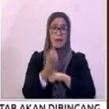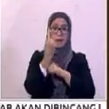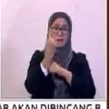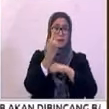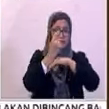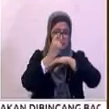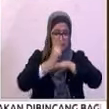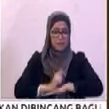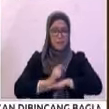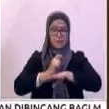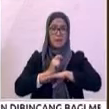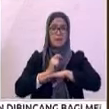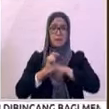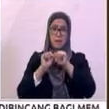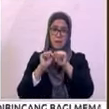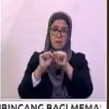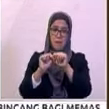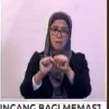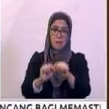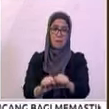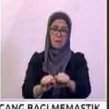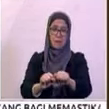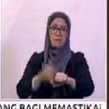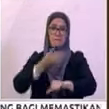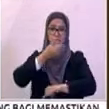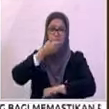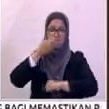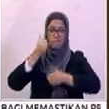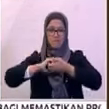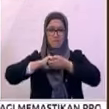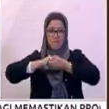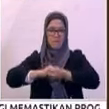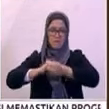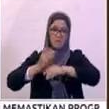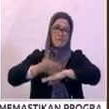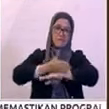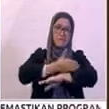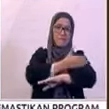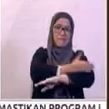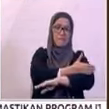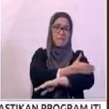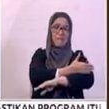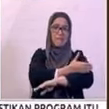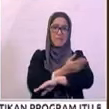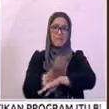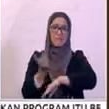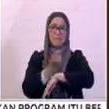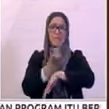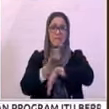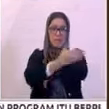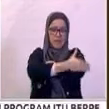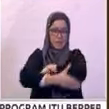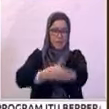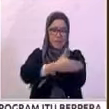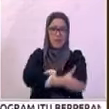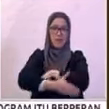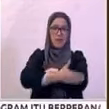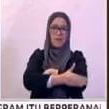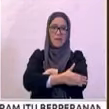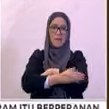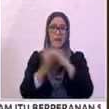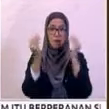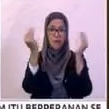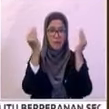yang terus mengukuhkan jalinan antara hubungan diraja di antara kedua negara iaitu